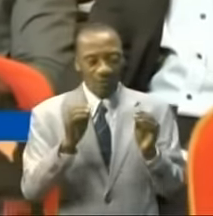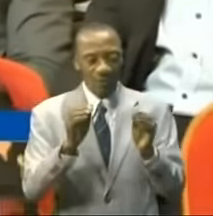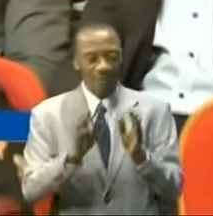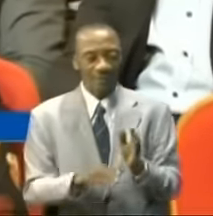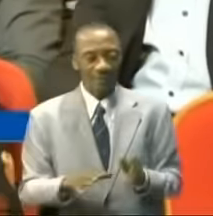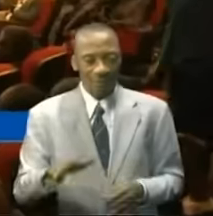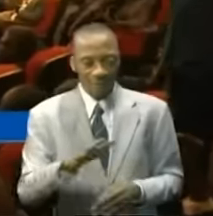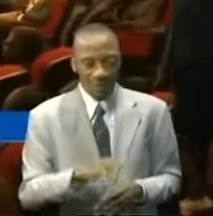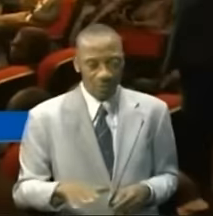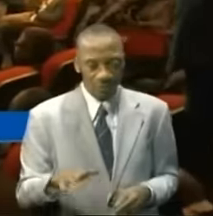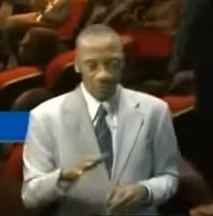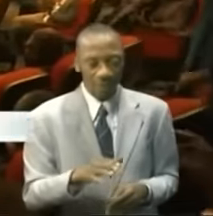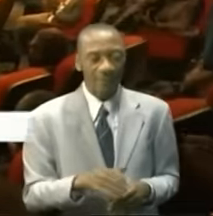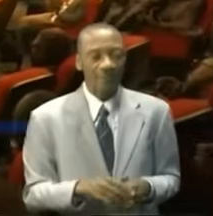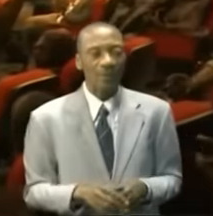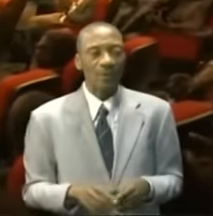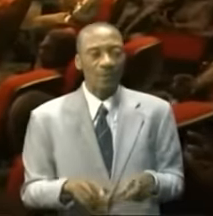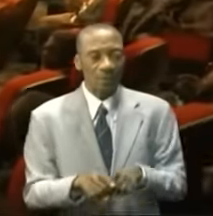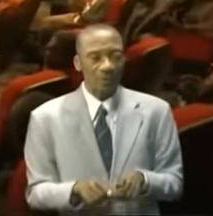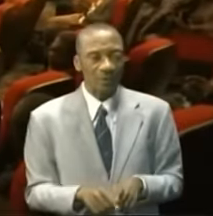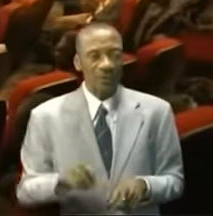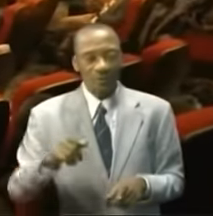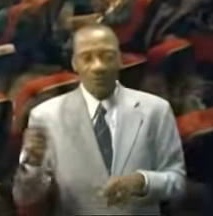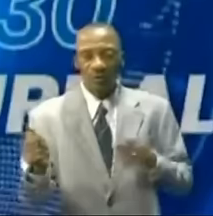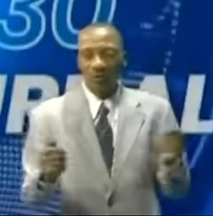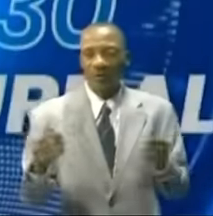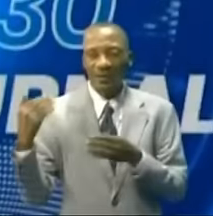les directeurs nationaux de la DINACOPE.